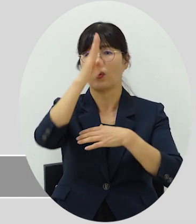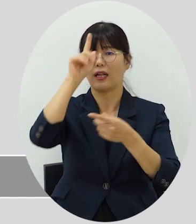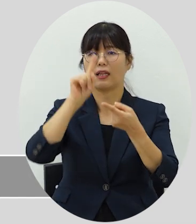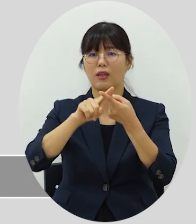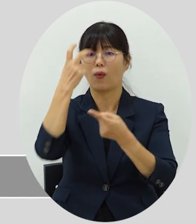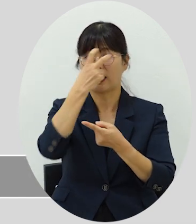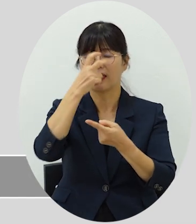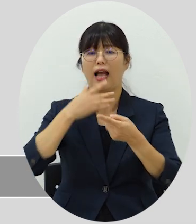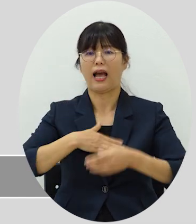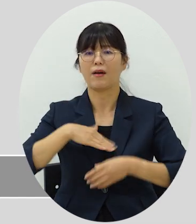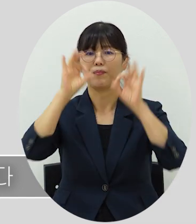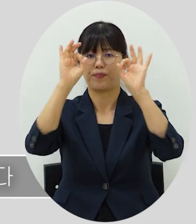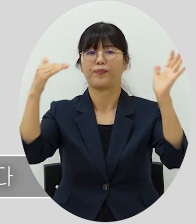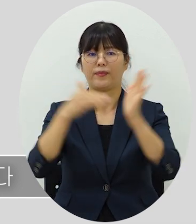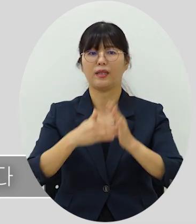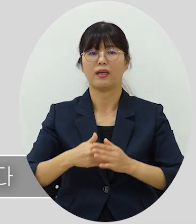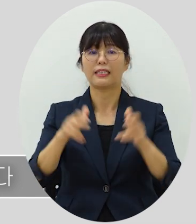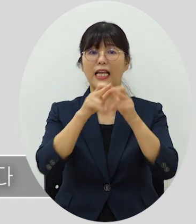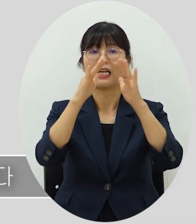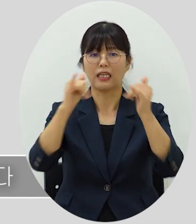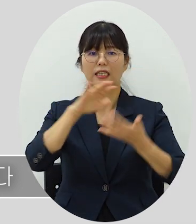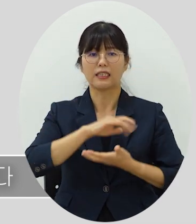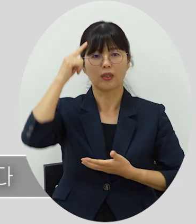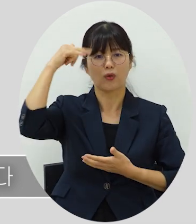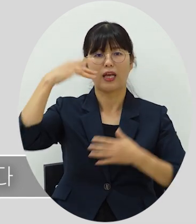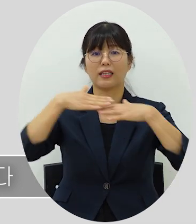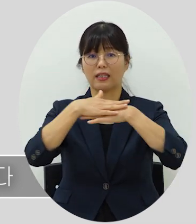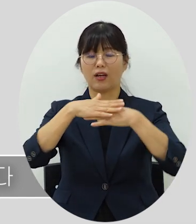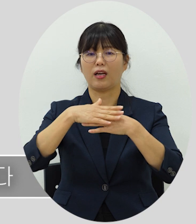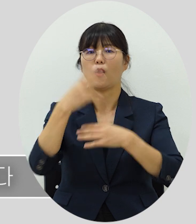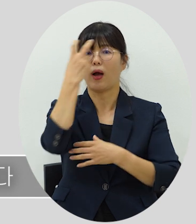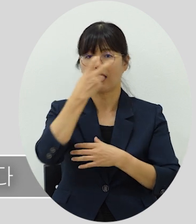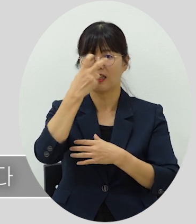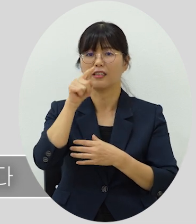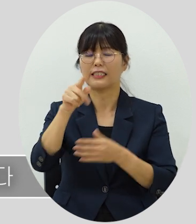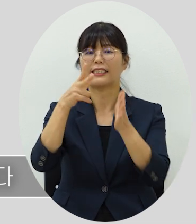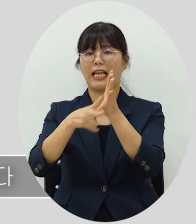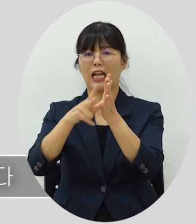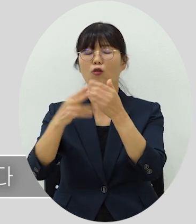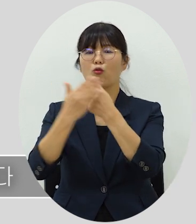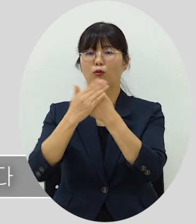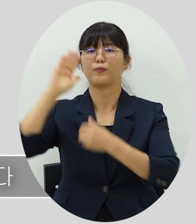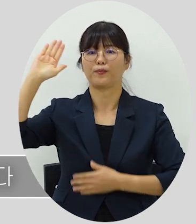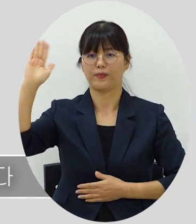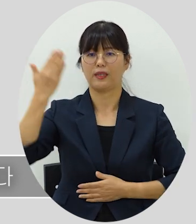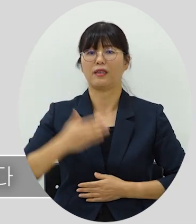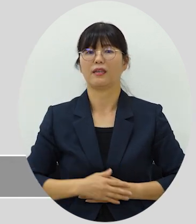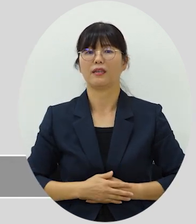관리에 대해 알아봤습니다. 장애인들의 심뇌혈관 질환 관리에 이 자료가 도움이 되길